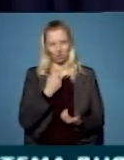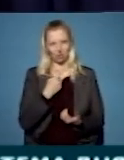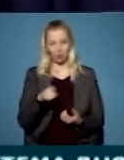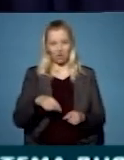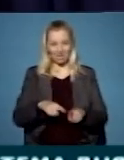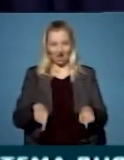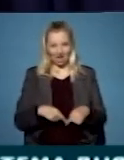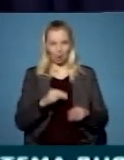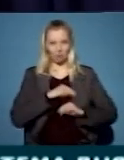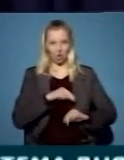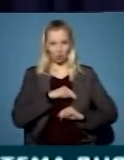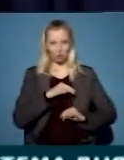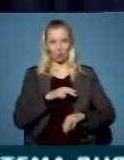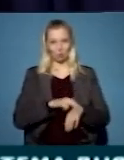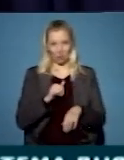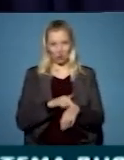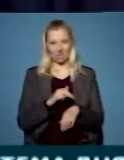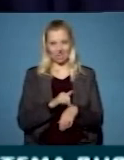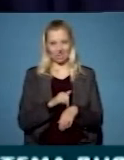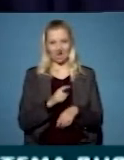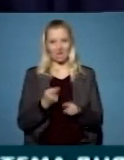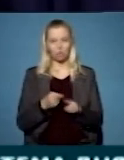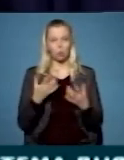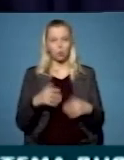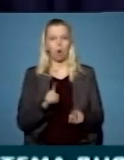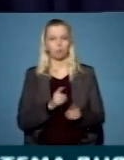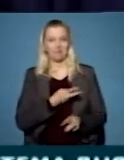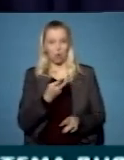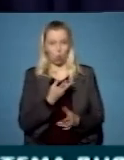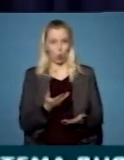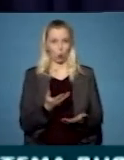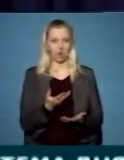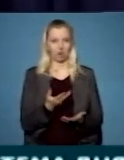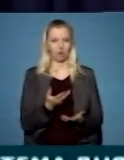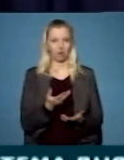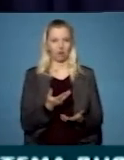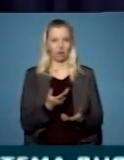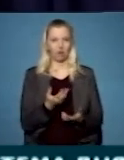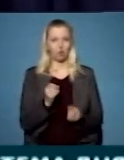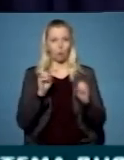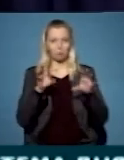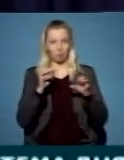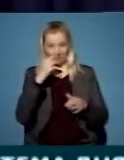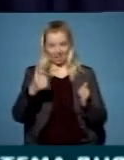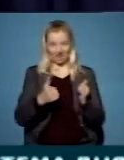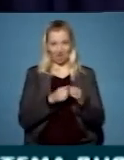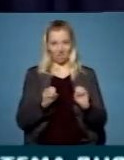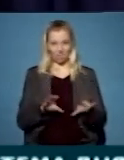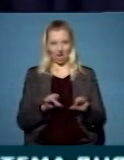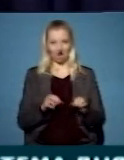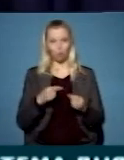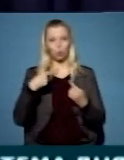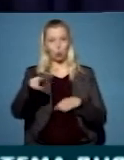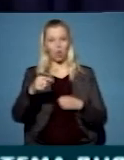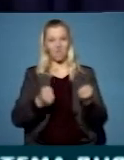даній ділянці дороги працюють поліцейські, і це вже стимулює. Тобто, якщо навіть хтось блимає ближнім світлом фара поданням іншому